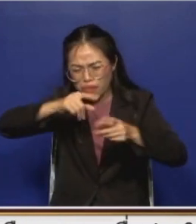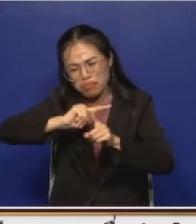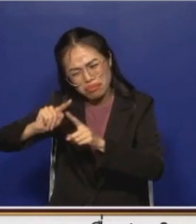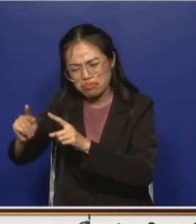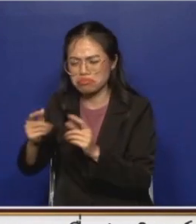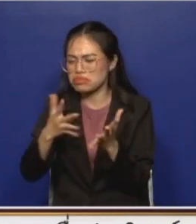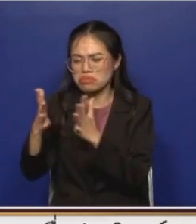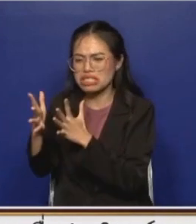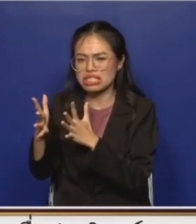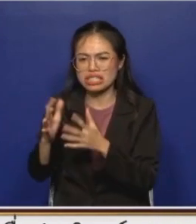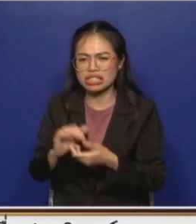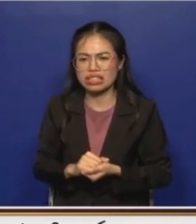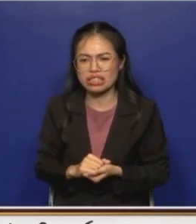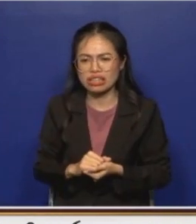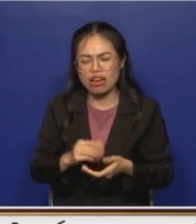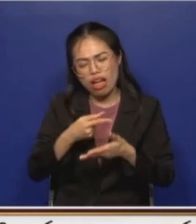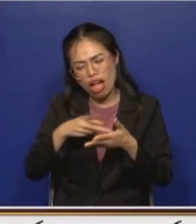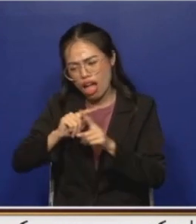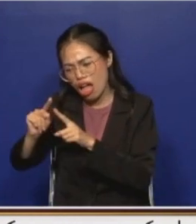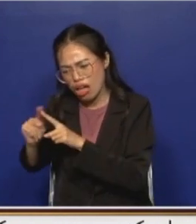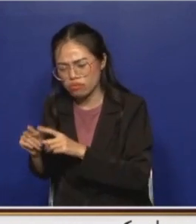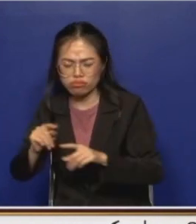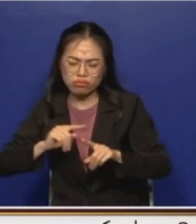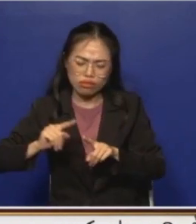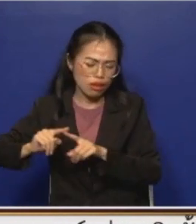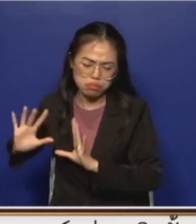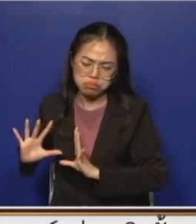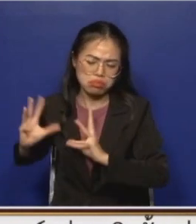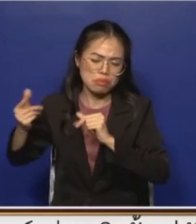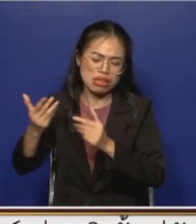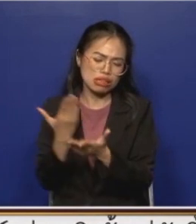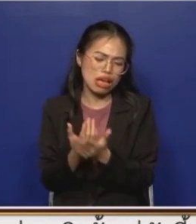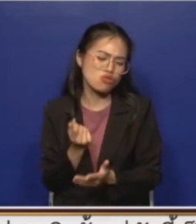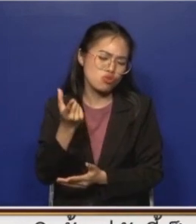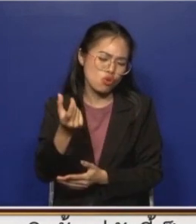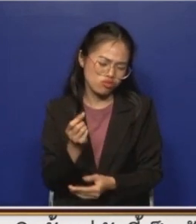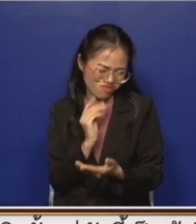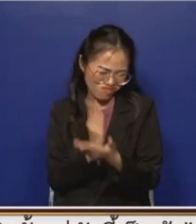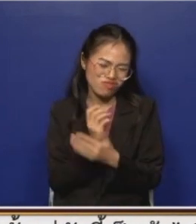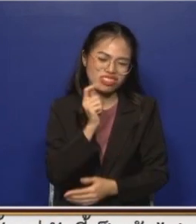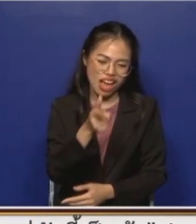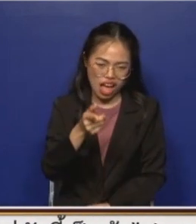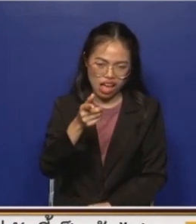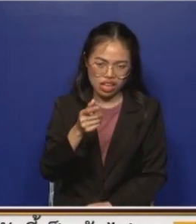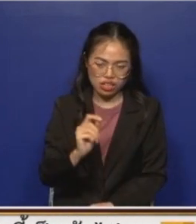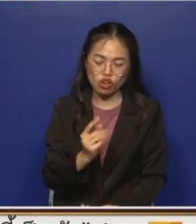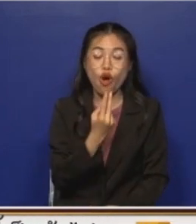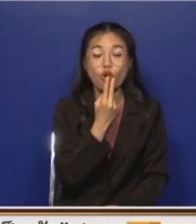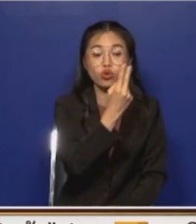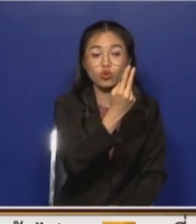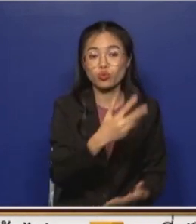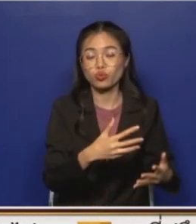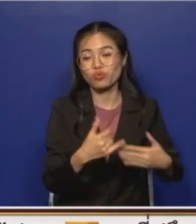และไม่ต้องพึ่งแอปพลิเคชันฮะผมเฉลยท่านเลยนะฮะแจก3 รอบฮะแจกสมัยทรัมป์แจก